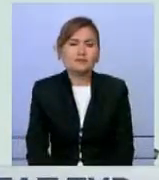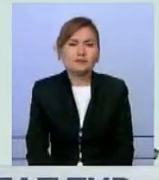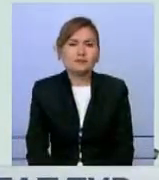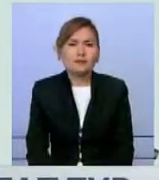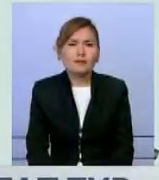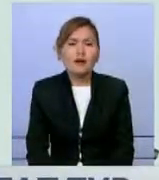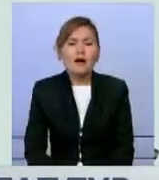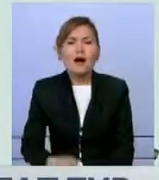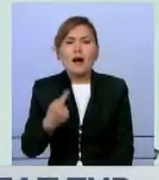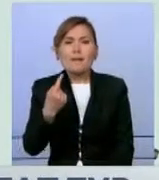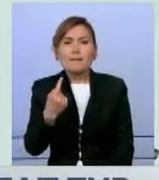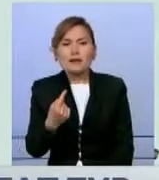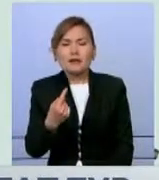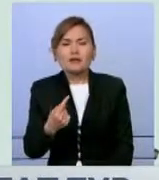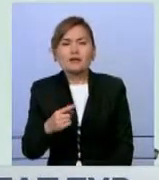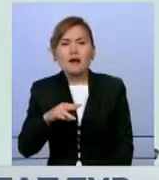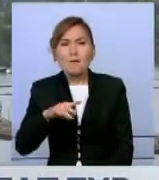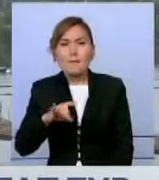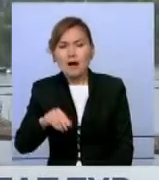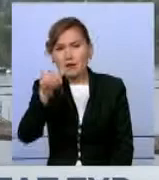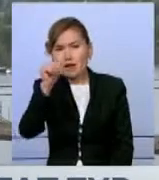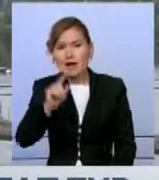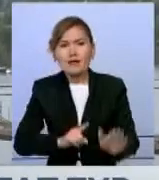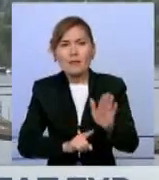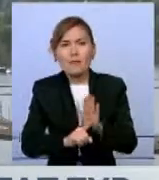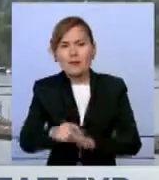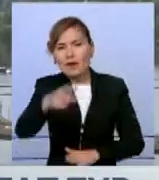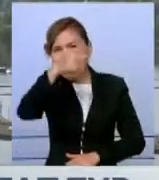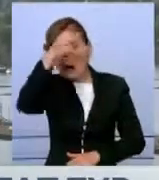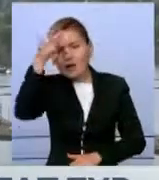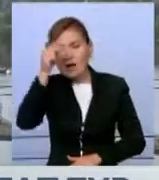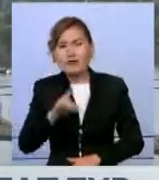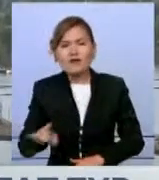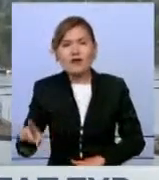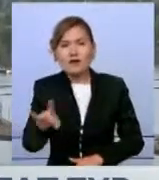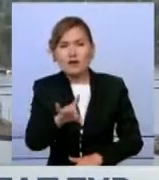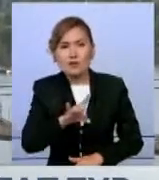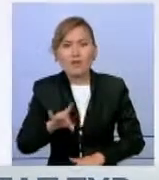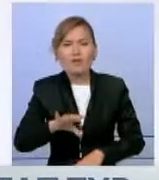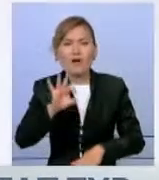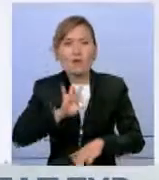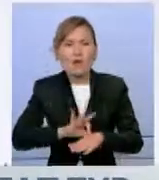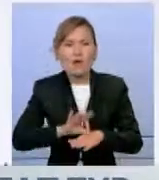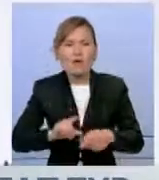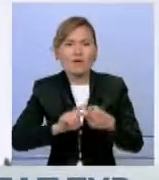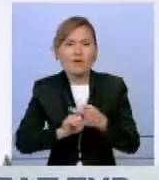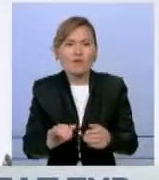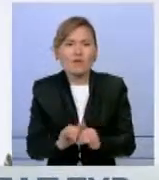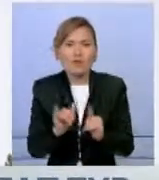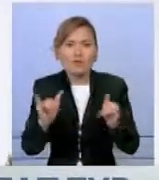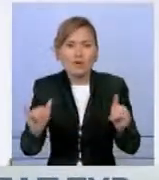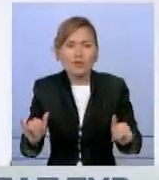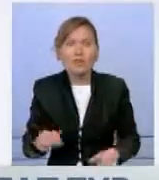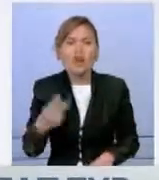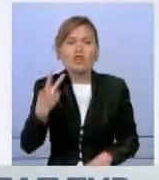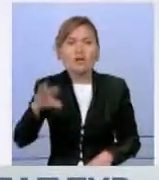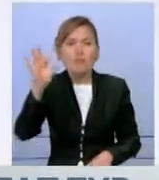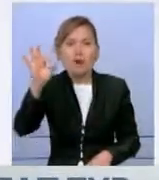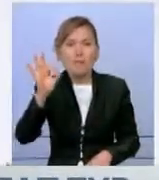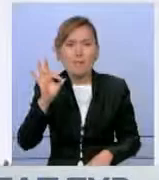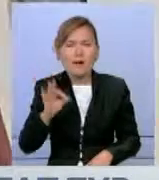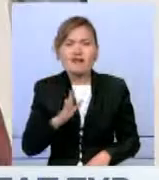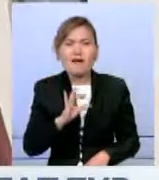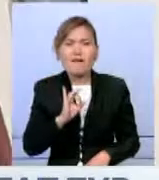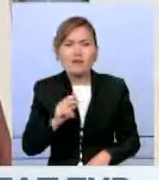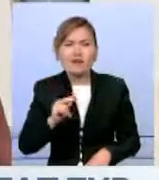Бірінші наурыздағы деректерге сүйенсек, Латвияда 7033 адам иммун тапшылығы вирусын жұқтырған. Оның 26%-ы СПИДке шалдыққан. Дүниежүзілік денсаулық